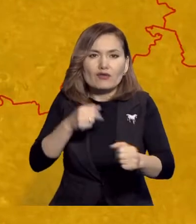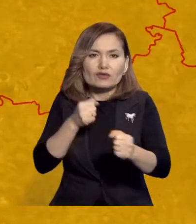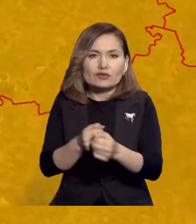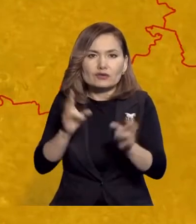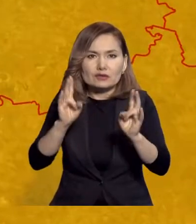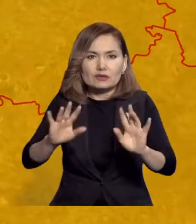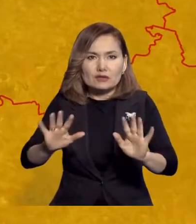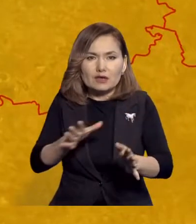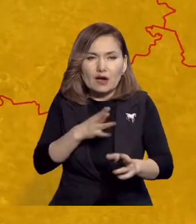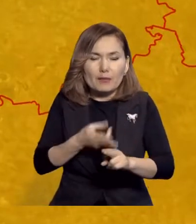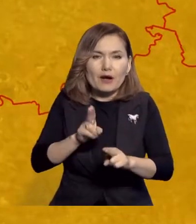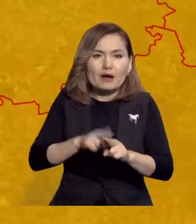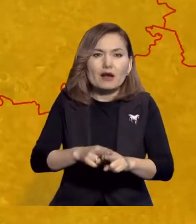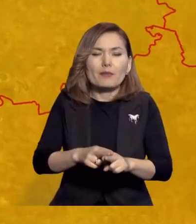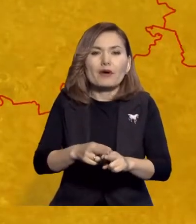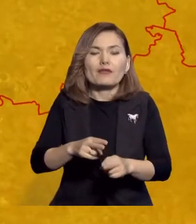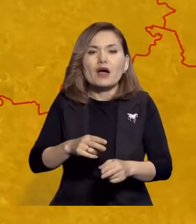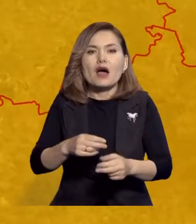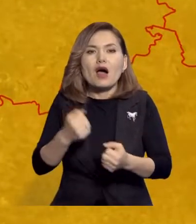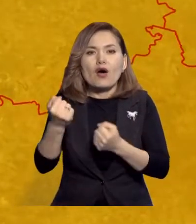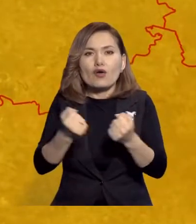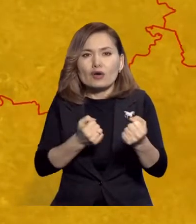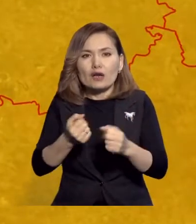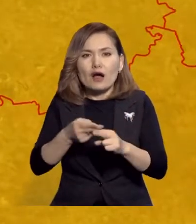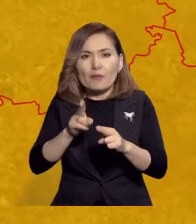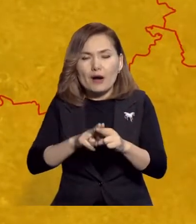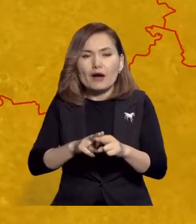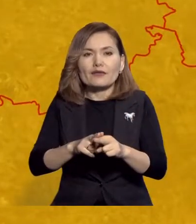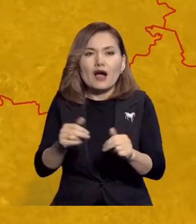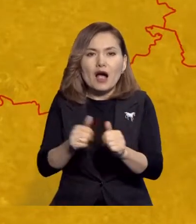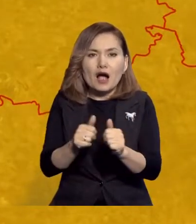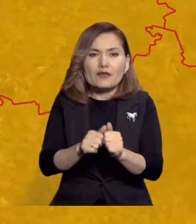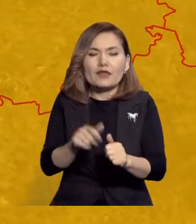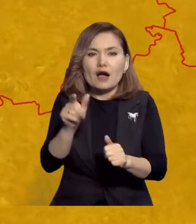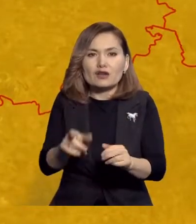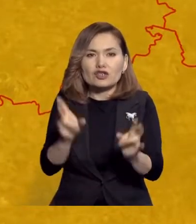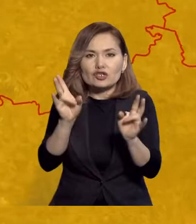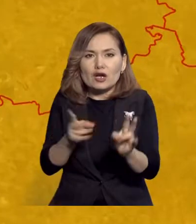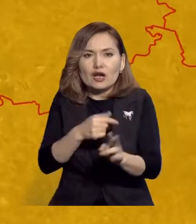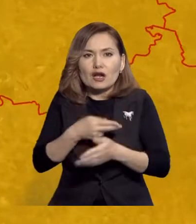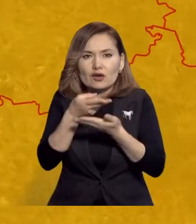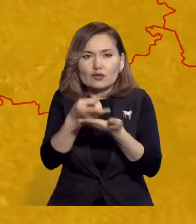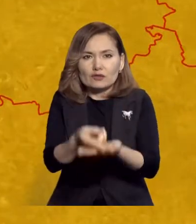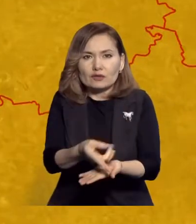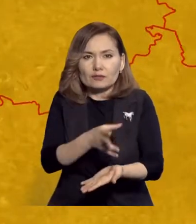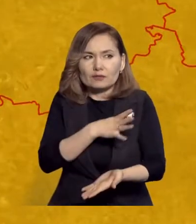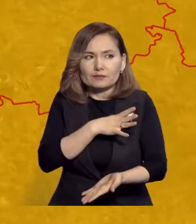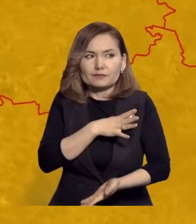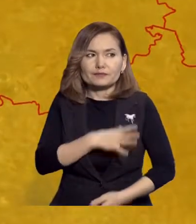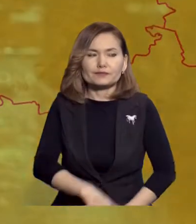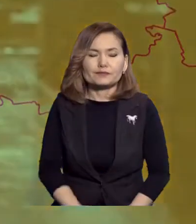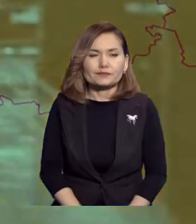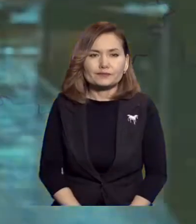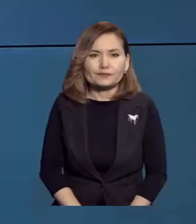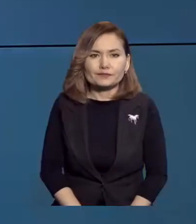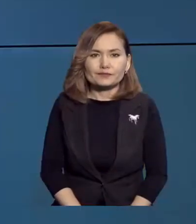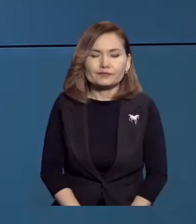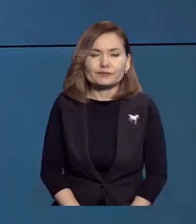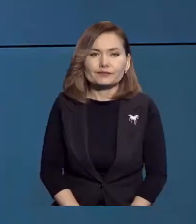соқтығысты. Апат салдарынан жүк көлігінің жүргізушісі мен оның қасындағы жолаушы жарақат алып ауруханаға түсті.